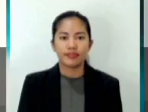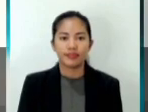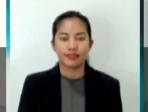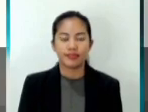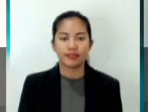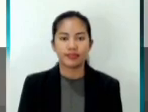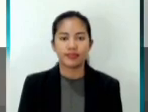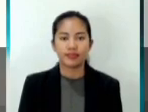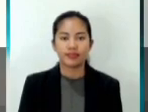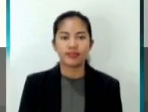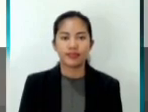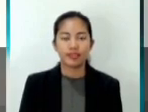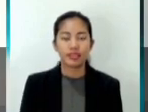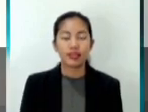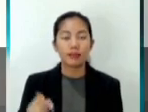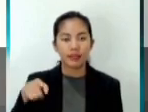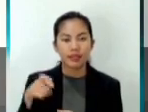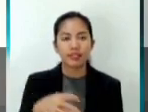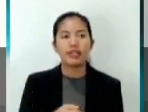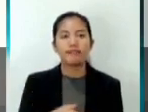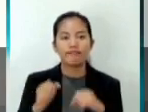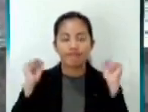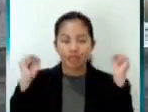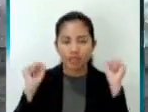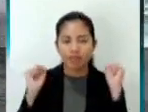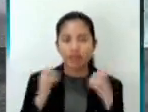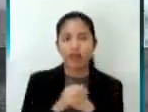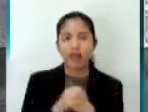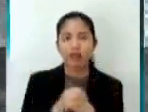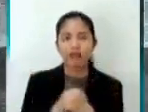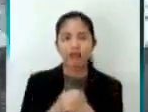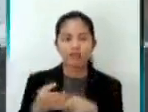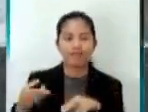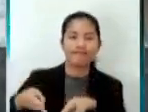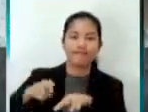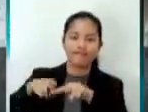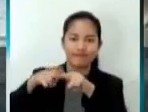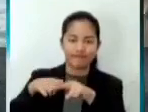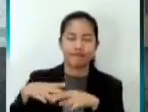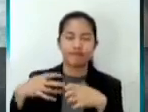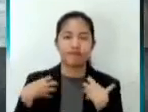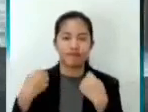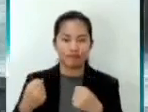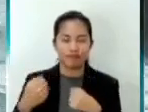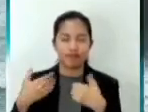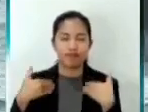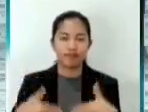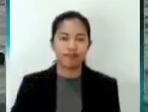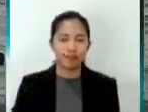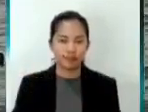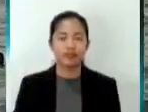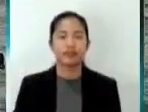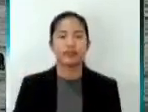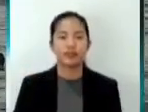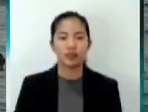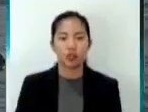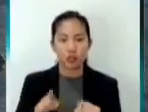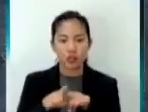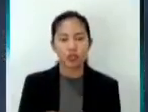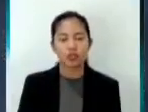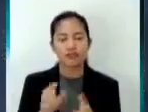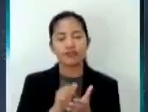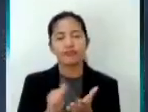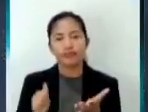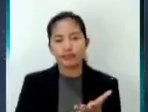insulin resistance at tumataas po ang ating immune system. Makakatulong din daw sa immune system ang pagbawas ng stress, pagme-meditate